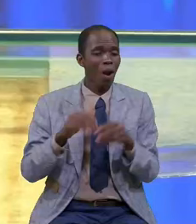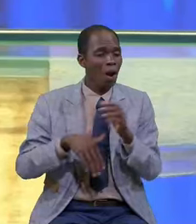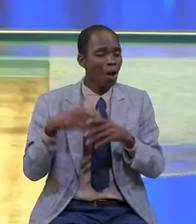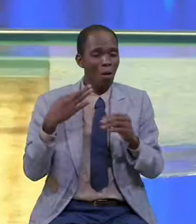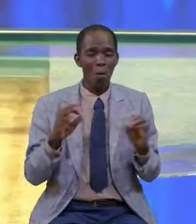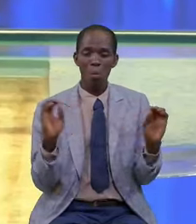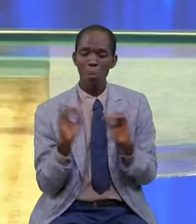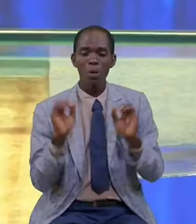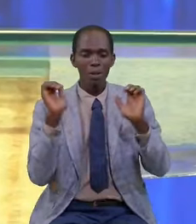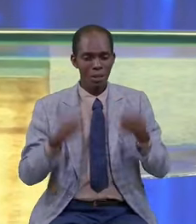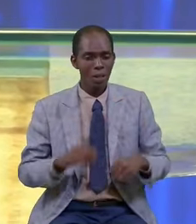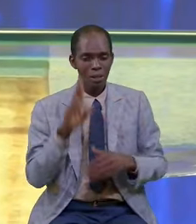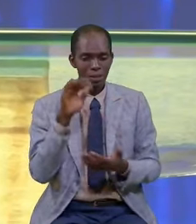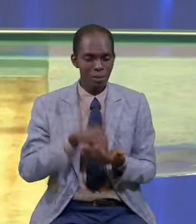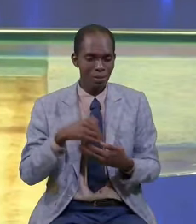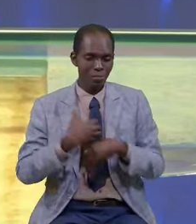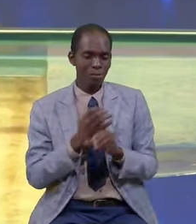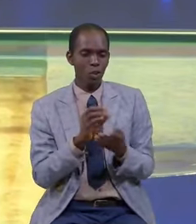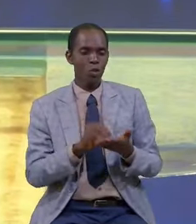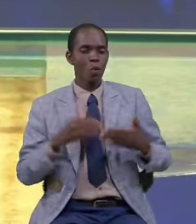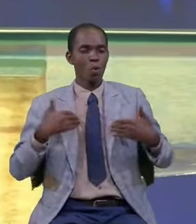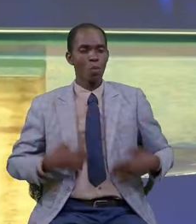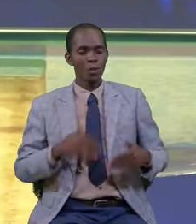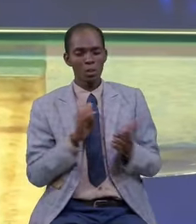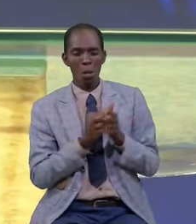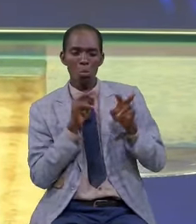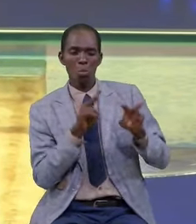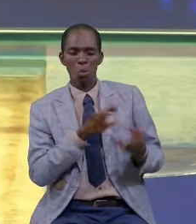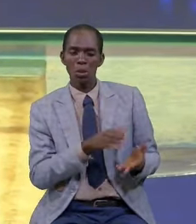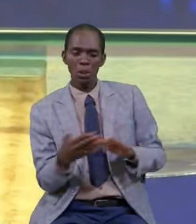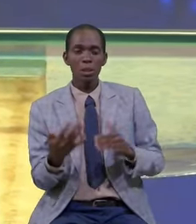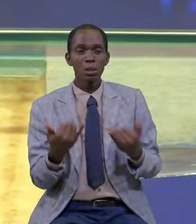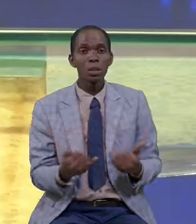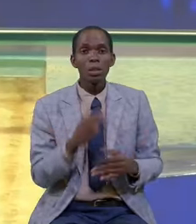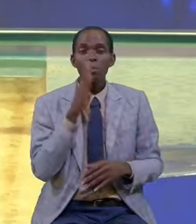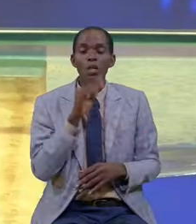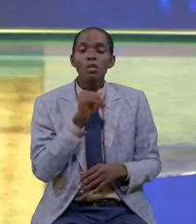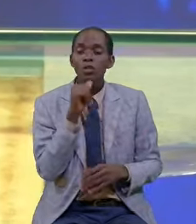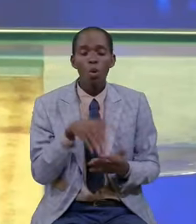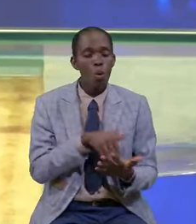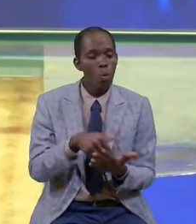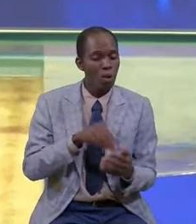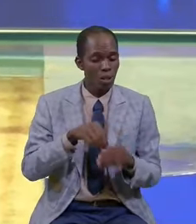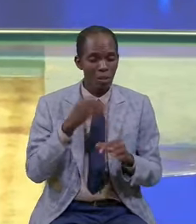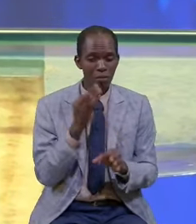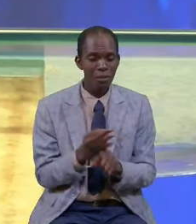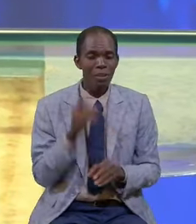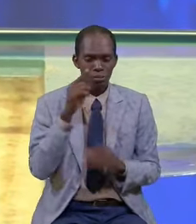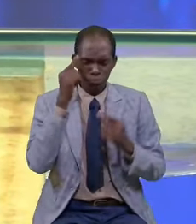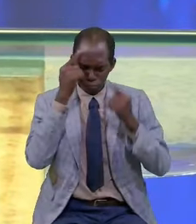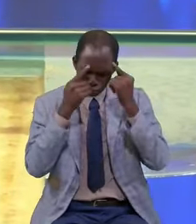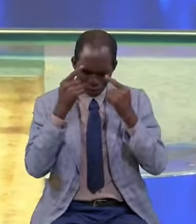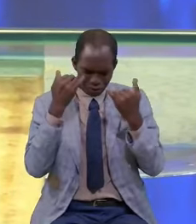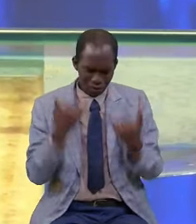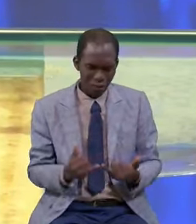son corps qui paraît mort. Et s'affaiblit dans la foi, il ne considéra point que son corps était